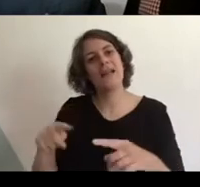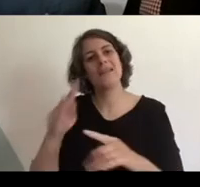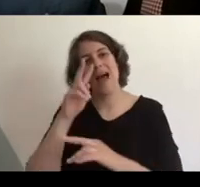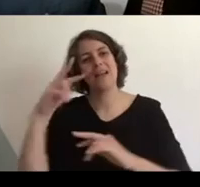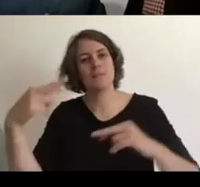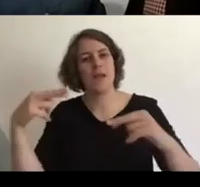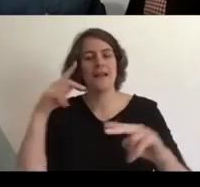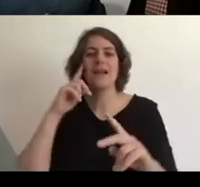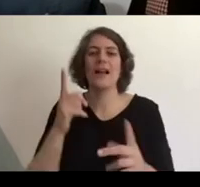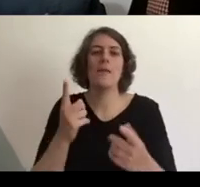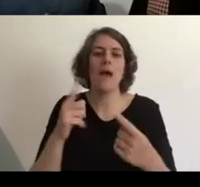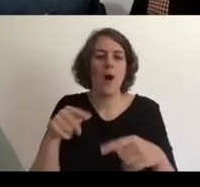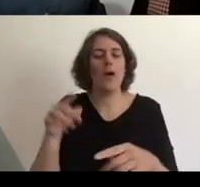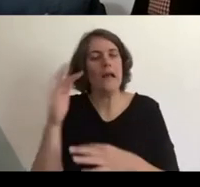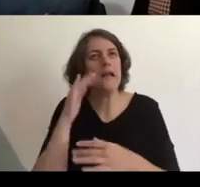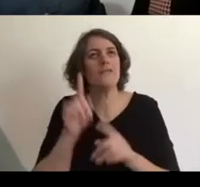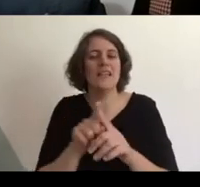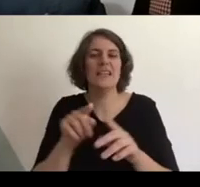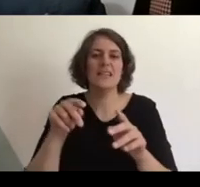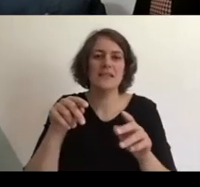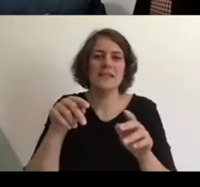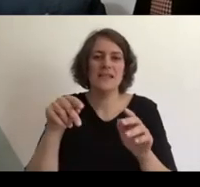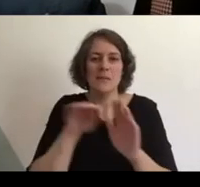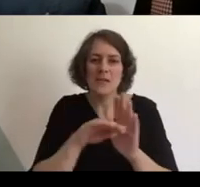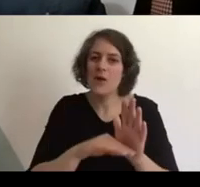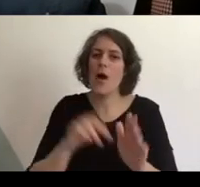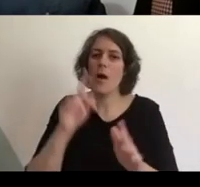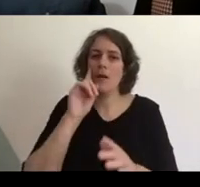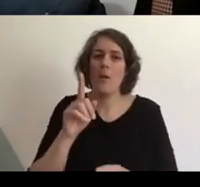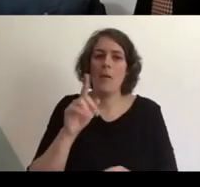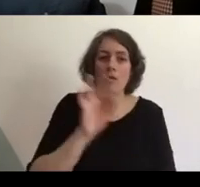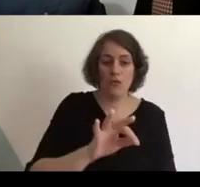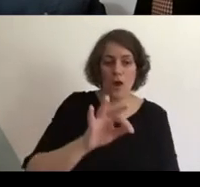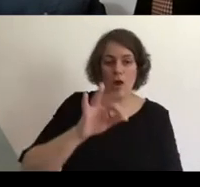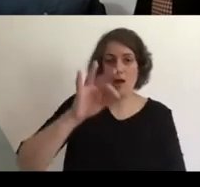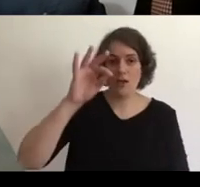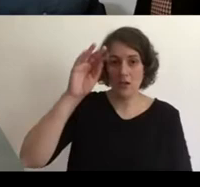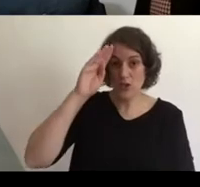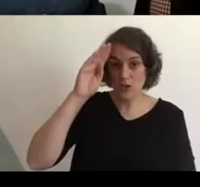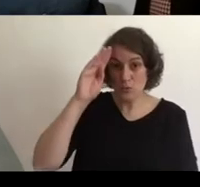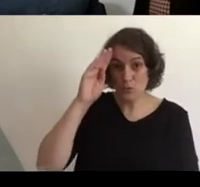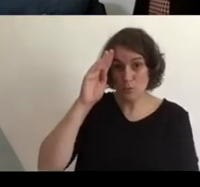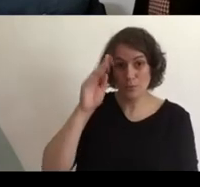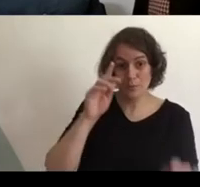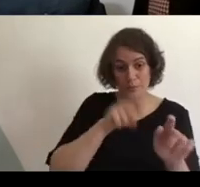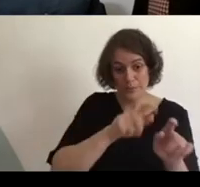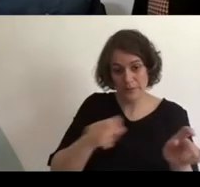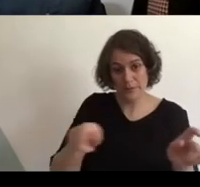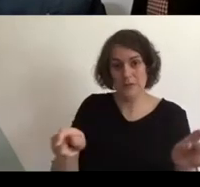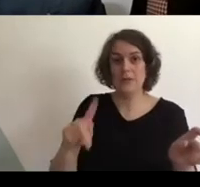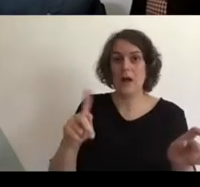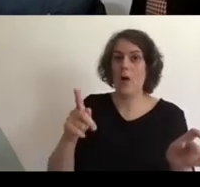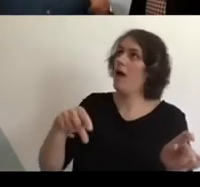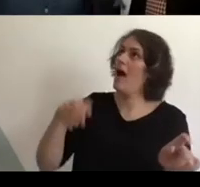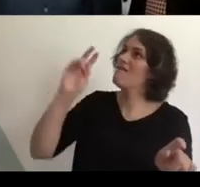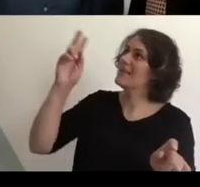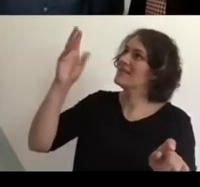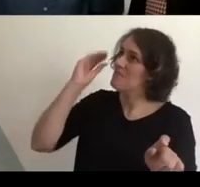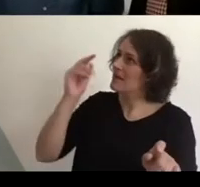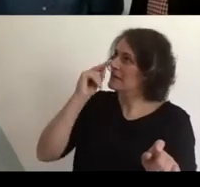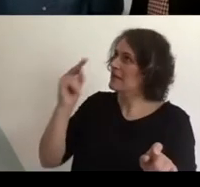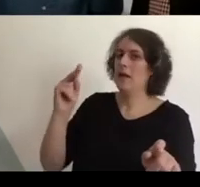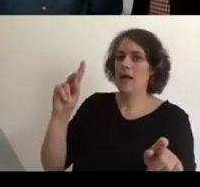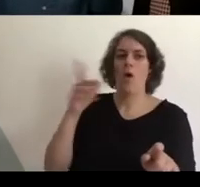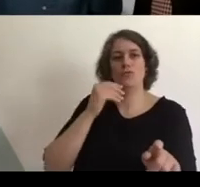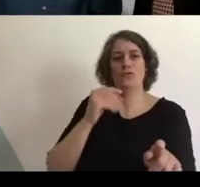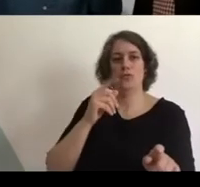klingt auch ein bisschen diskriminierend, aber trotzdem glaube ich, es tut Jungs gut, auch männliche Vorbilder zu haben, so, die im Kindergarten unterwegs sind. Und Ina